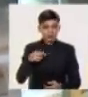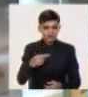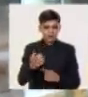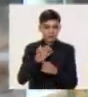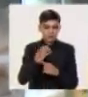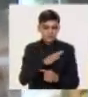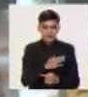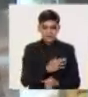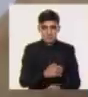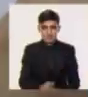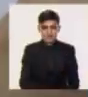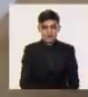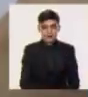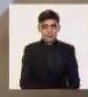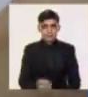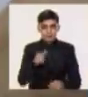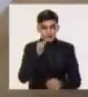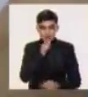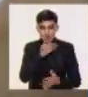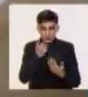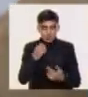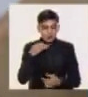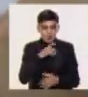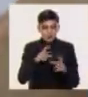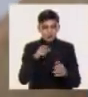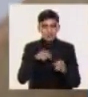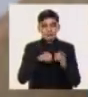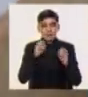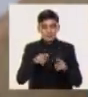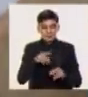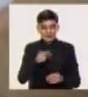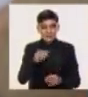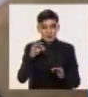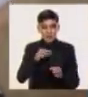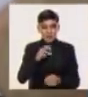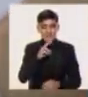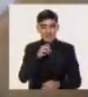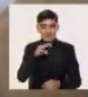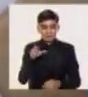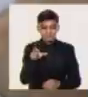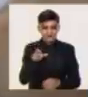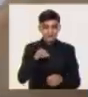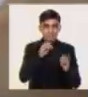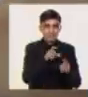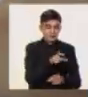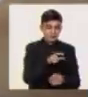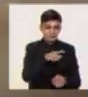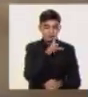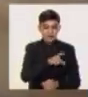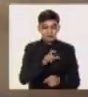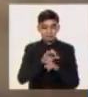продаж? Да, от объема продаж. Не секрет, что многие торговцы перешли на формат перевода денег с карты на карту. В Министерстве финансов в скором